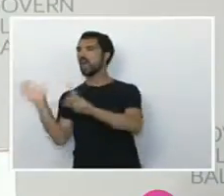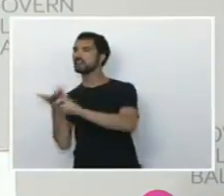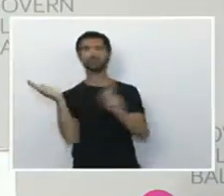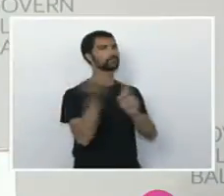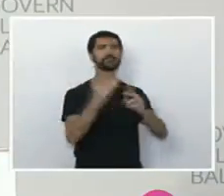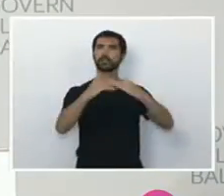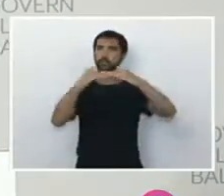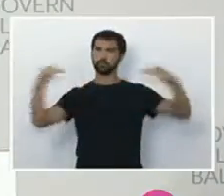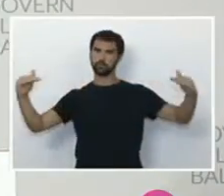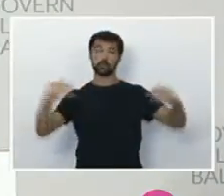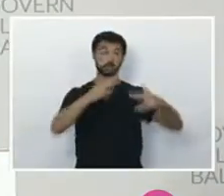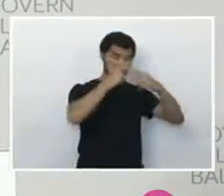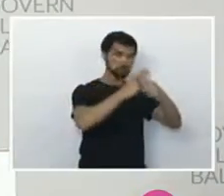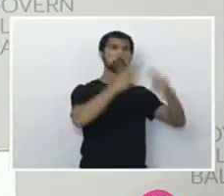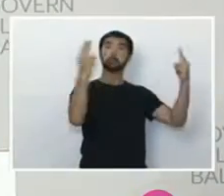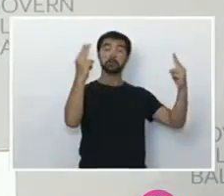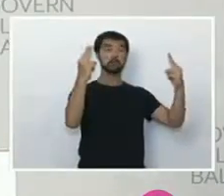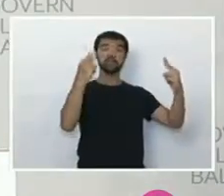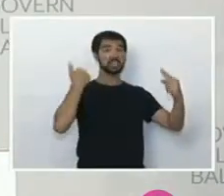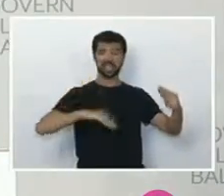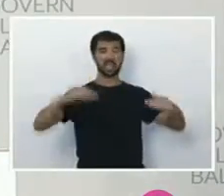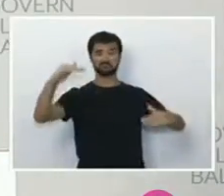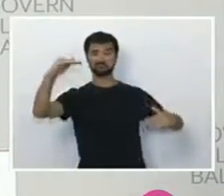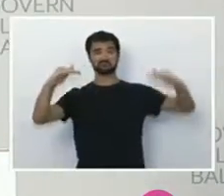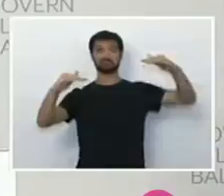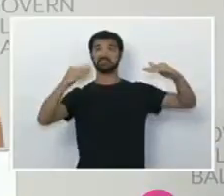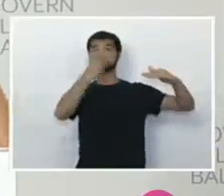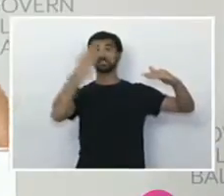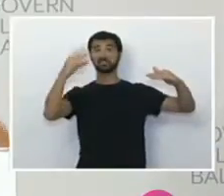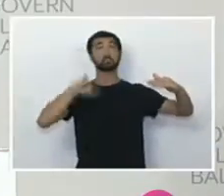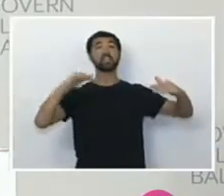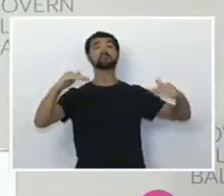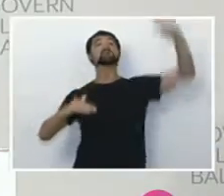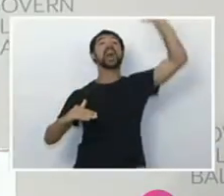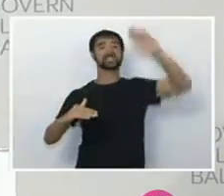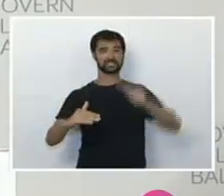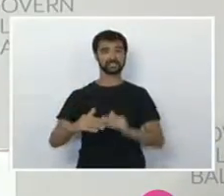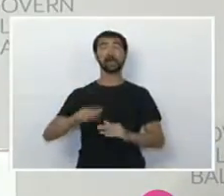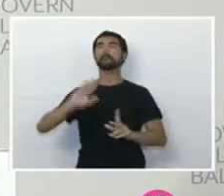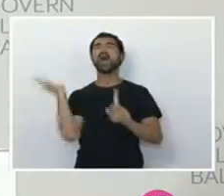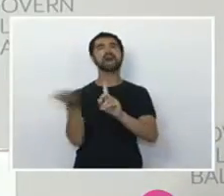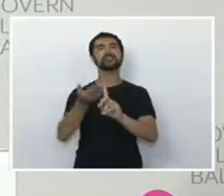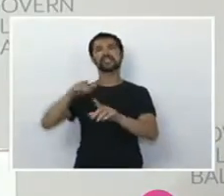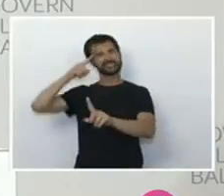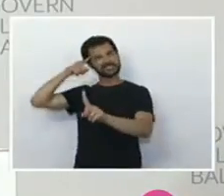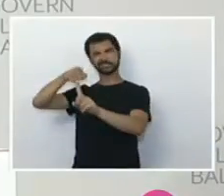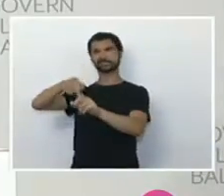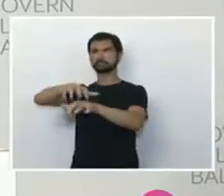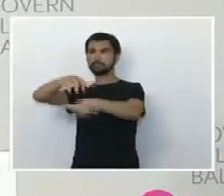que les públiques estan o igual o per damunt d'aquesta ràtio. Per tant, el que afectarà, sobretot, és el conjunt de les residències